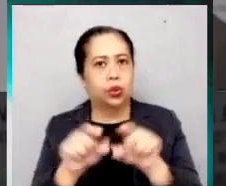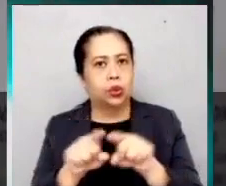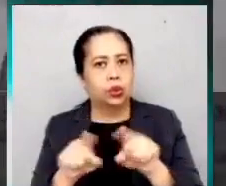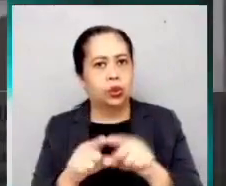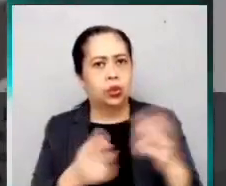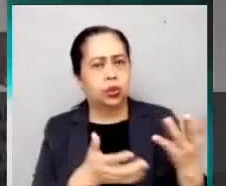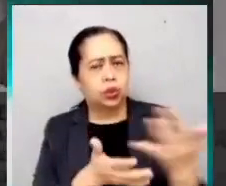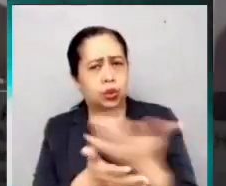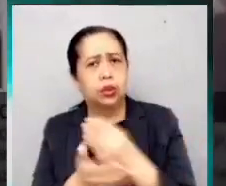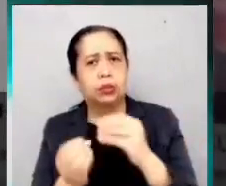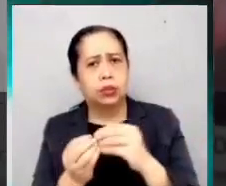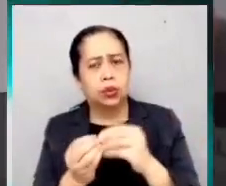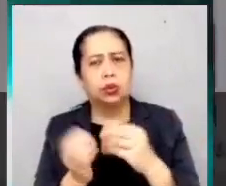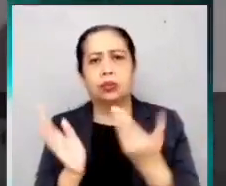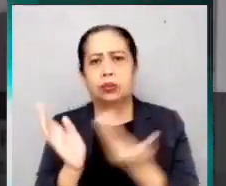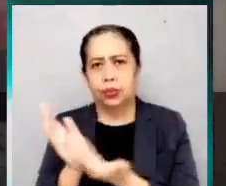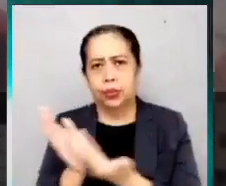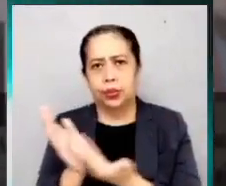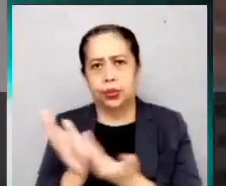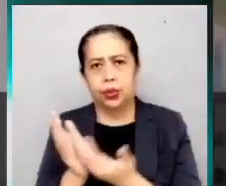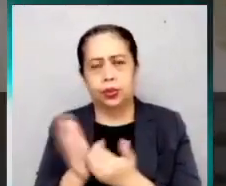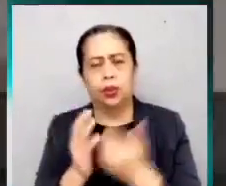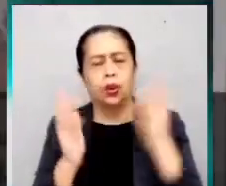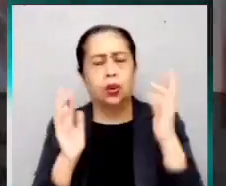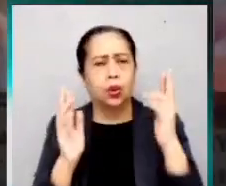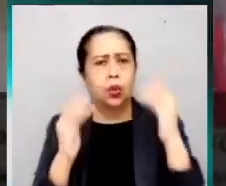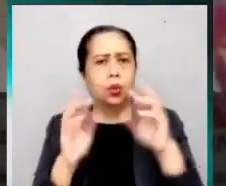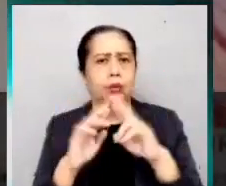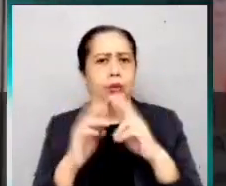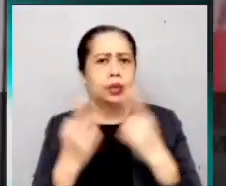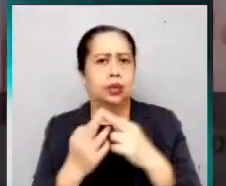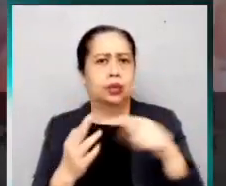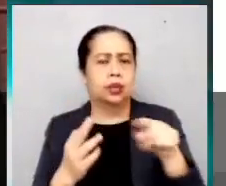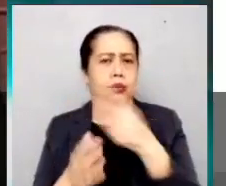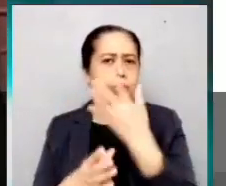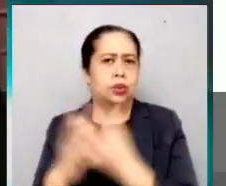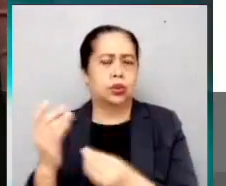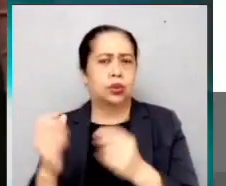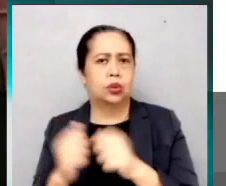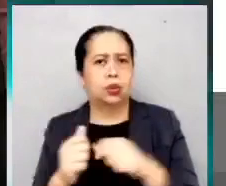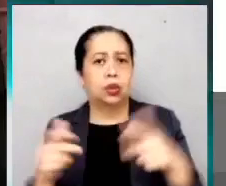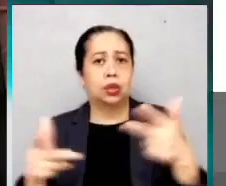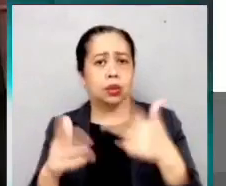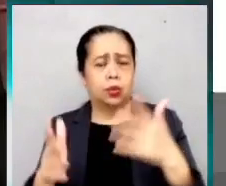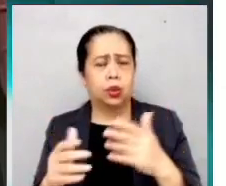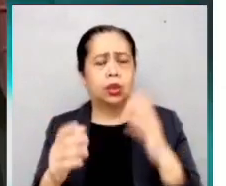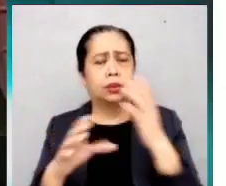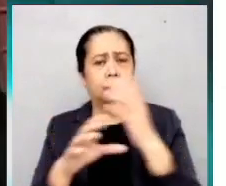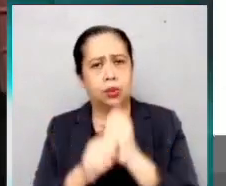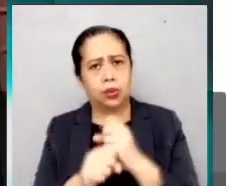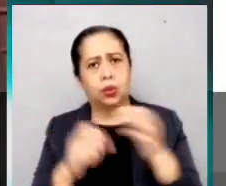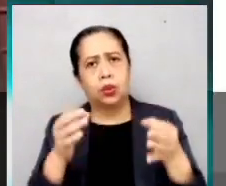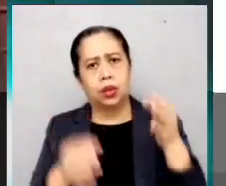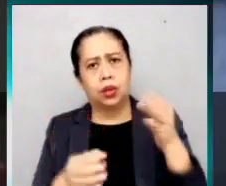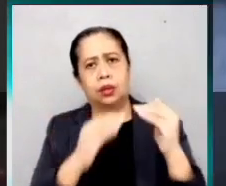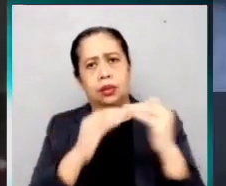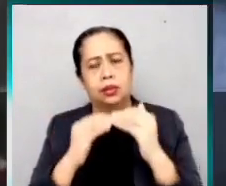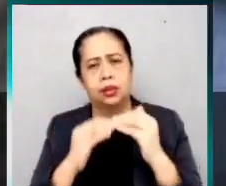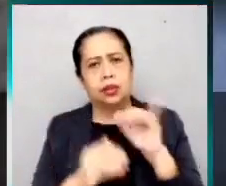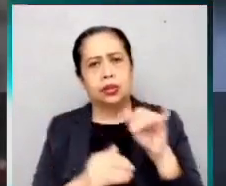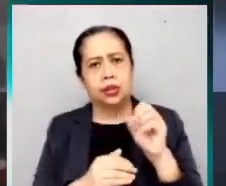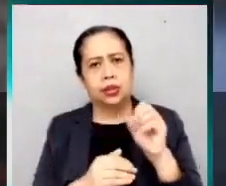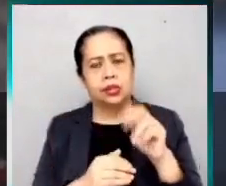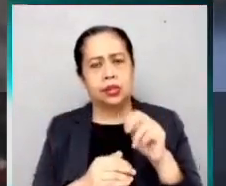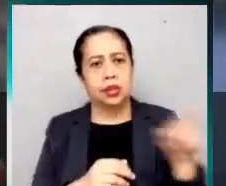ng mga ebidensya. Umaasa ang kaanak ng mga nawawala na makakamit rin nila ang hustisya. Naghain naman ng not guilty plea ang